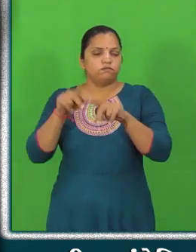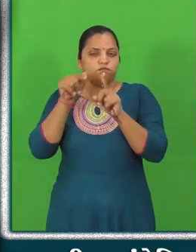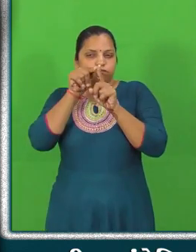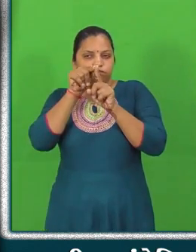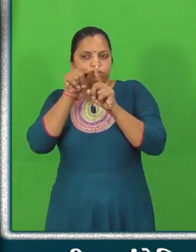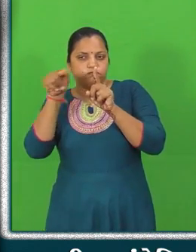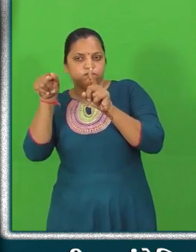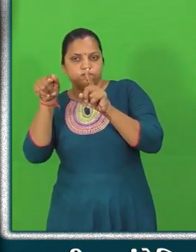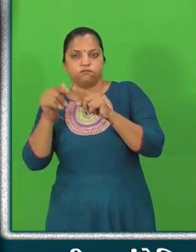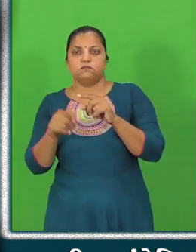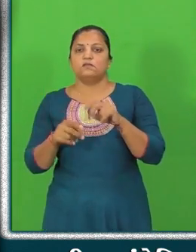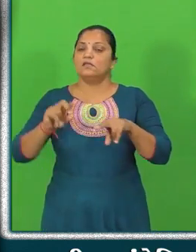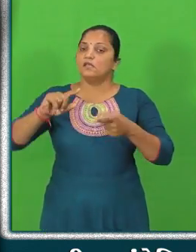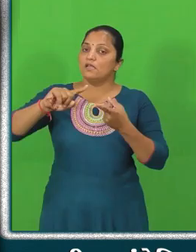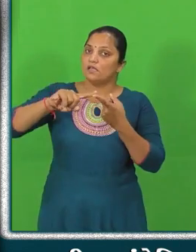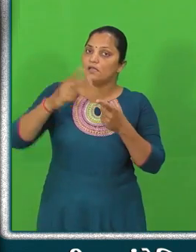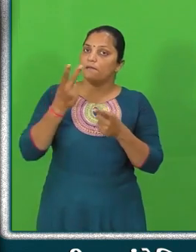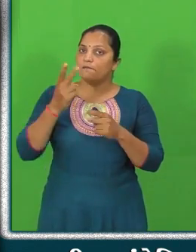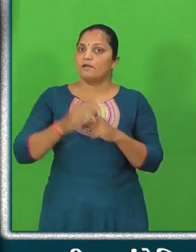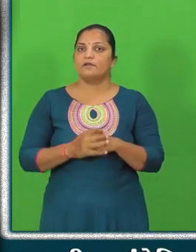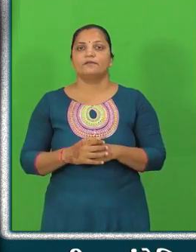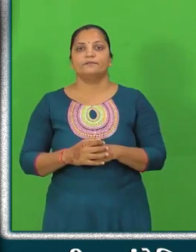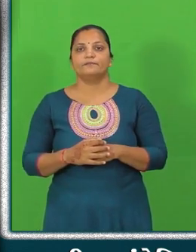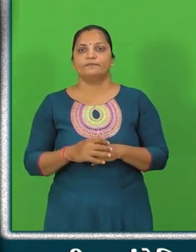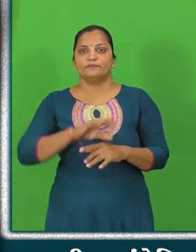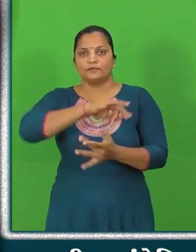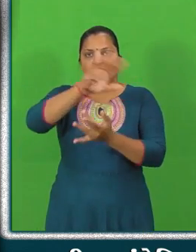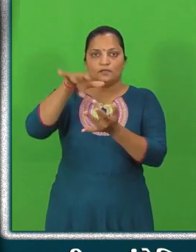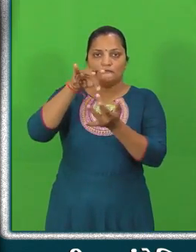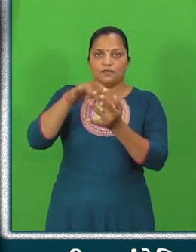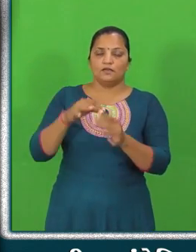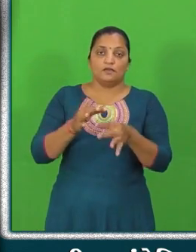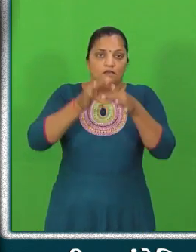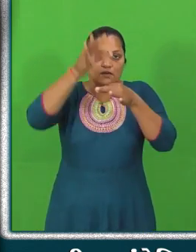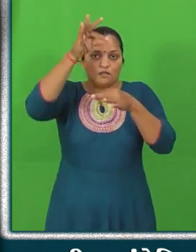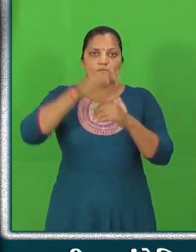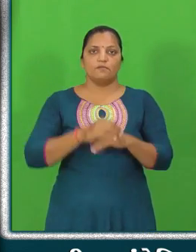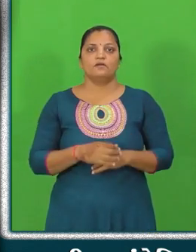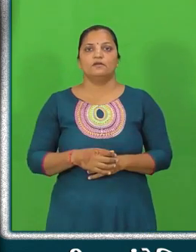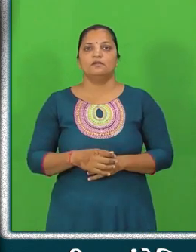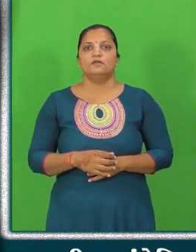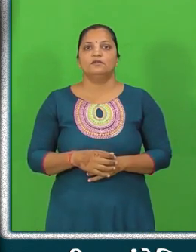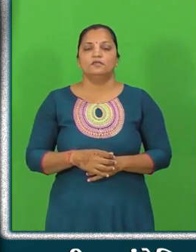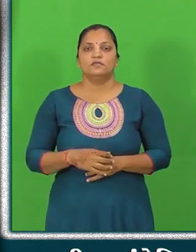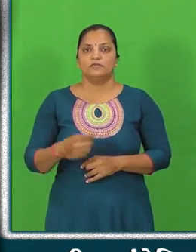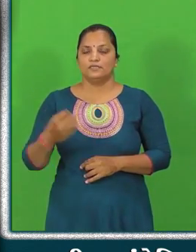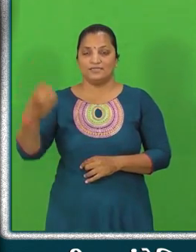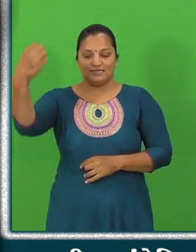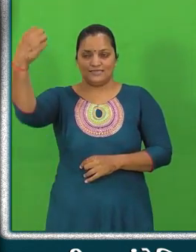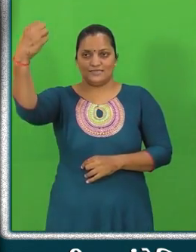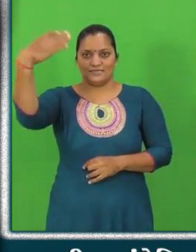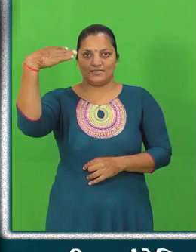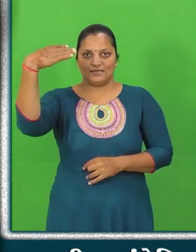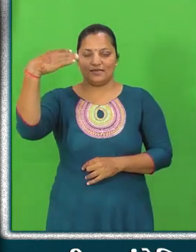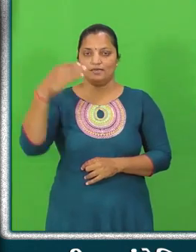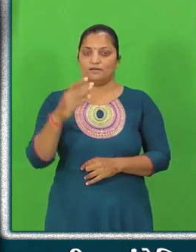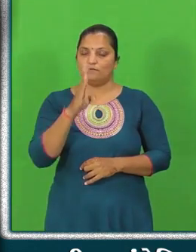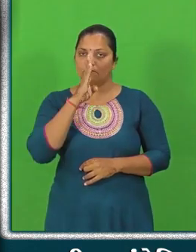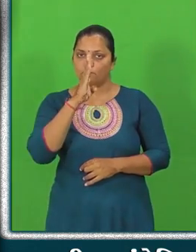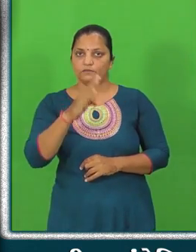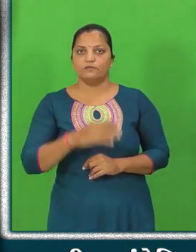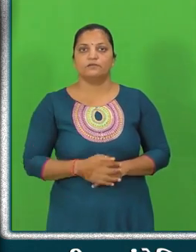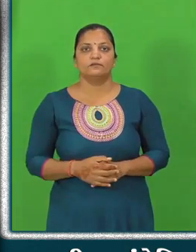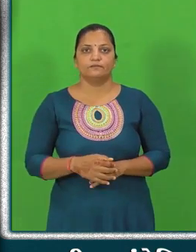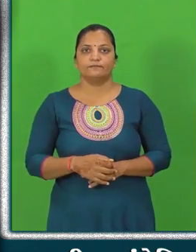પસાર થાય એટલે કે એફ અને પી વચ્ચેનું અંતર એટલે કેન્દ્ર લંબાઈ. દાખલા તરીકે અહીંયા લાઇટ છે, હું ટ્રાય કરી જોઉં કે લાઇટ આગળ આપણે અહીંયા જે કંઈ પ્રકાશના પણ